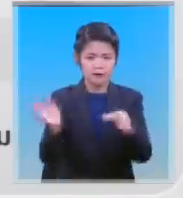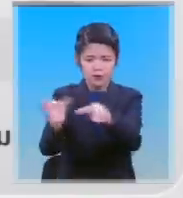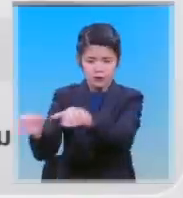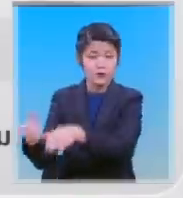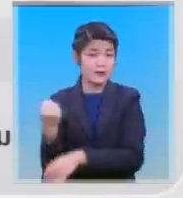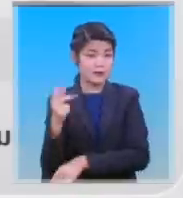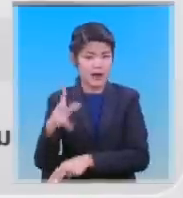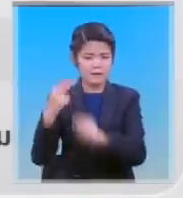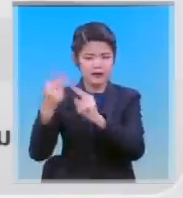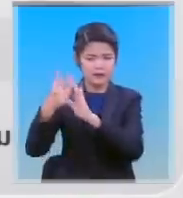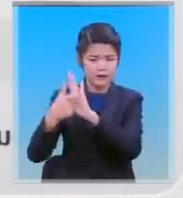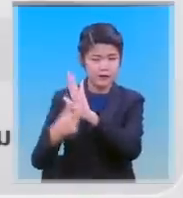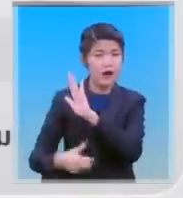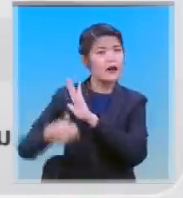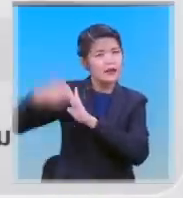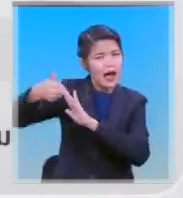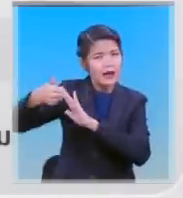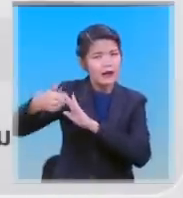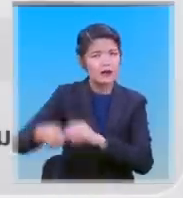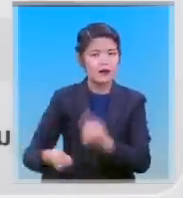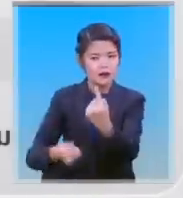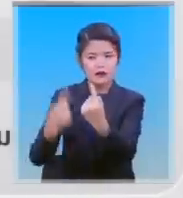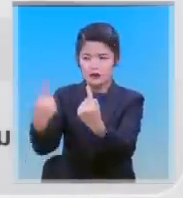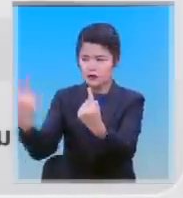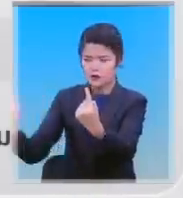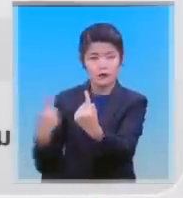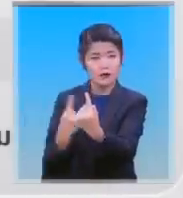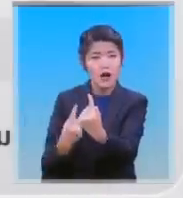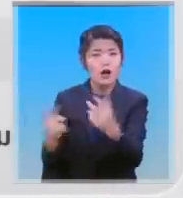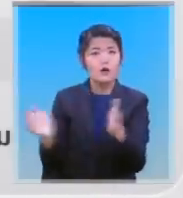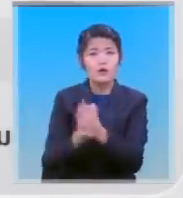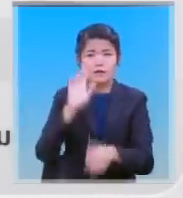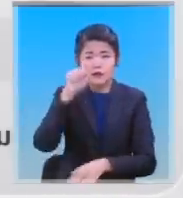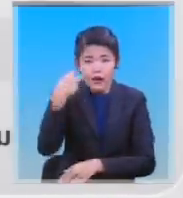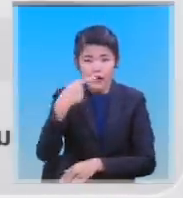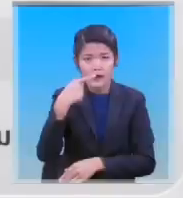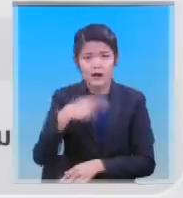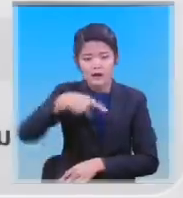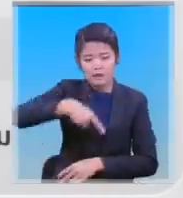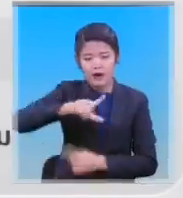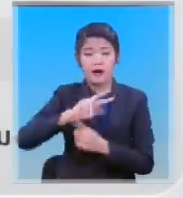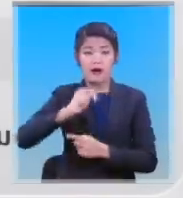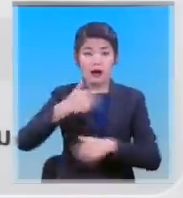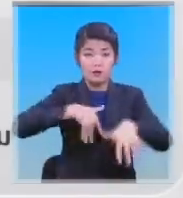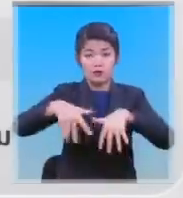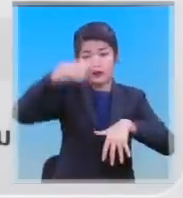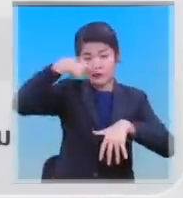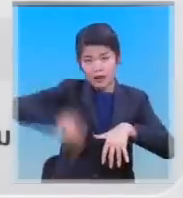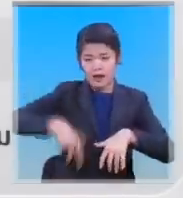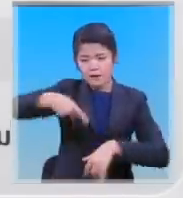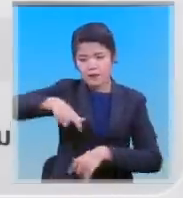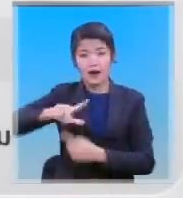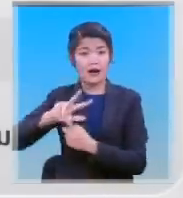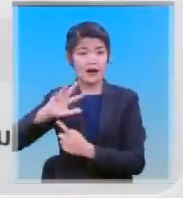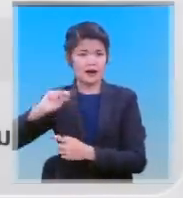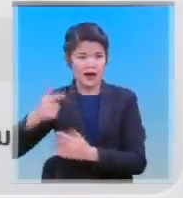ชื่อตกลงเนี่ยคือพรรคละ1ที่นั่งนะคะที่ว่าเนี่ยประกอบไปด้วยพรรคพลังปวงชนไทยพรรคพลังชาติไทยพรรคประ